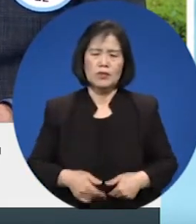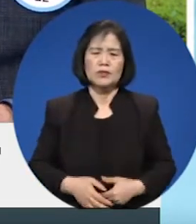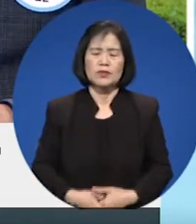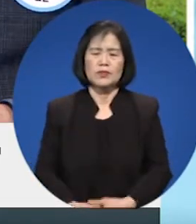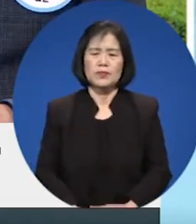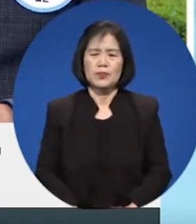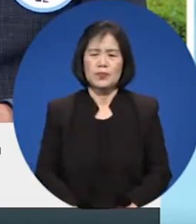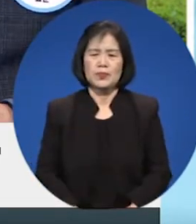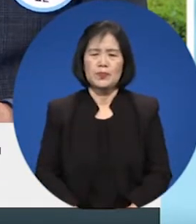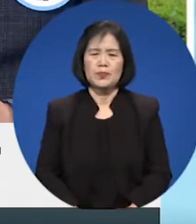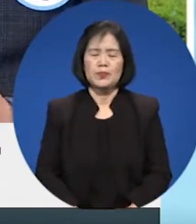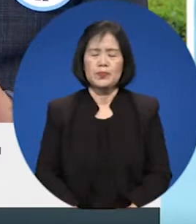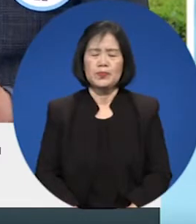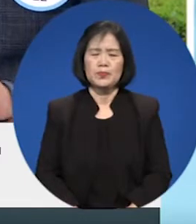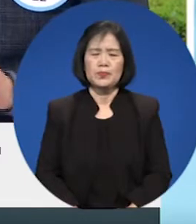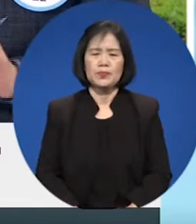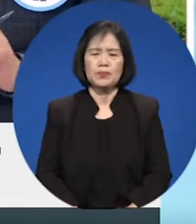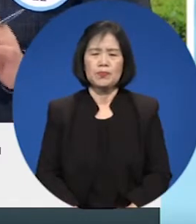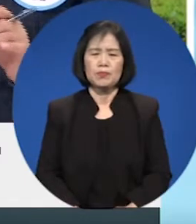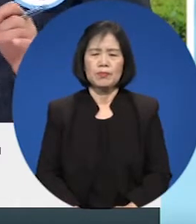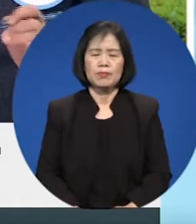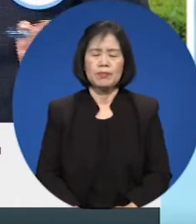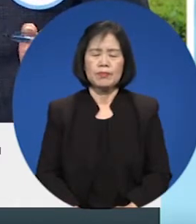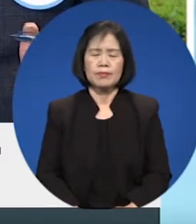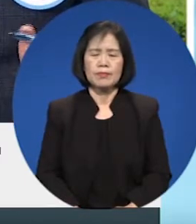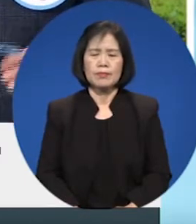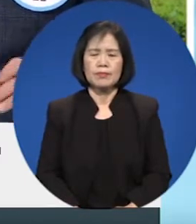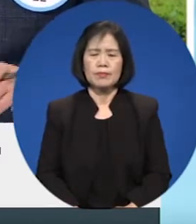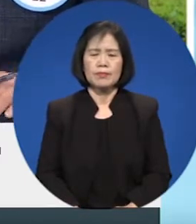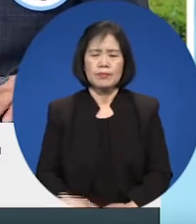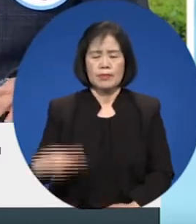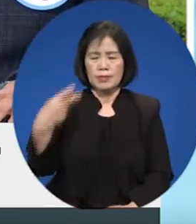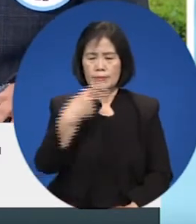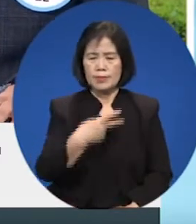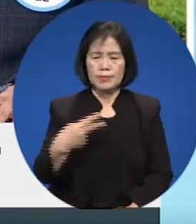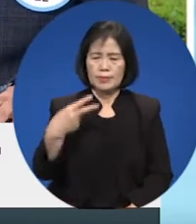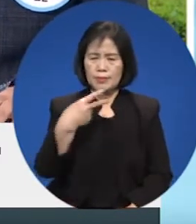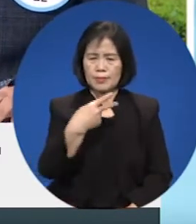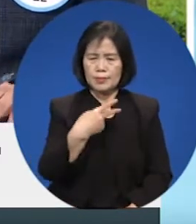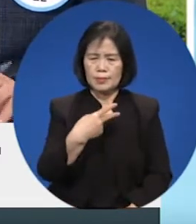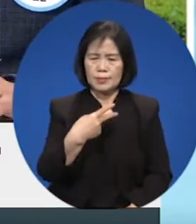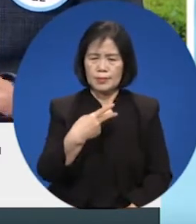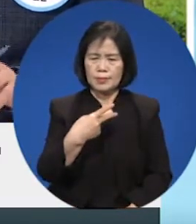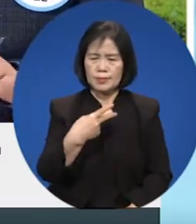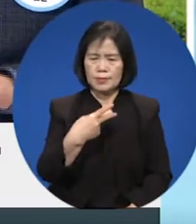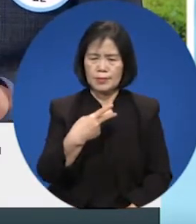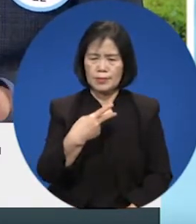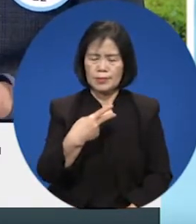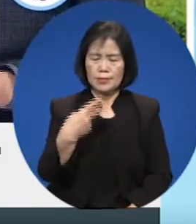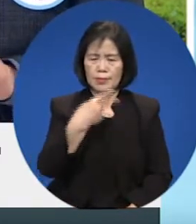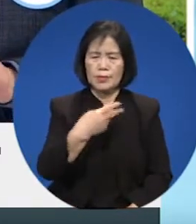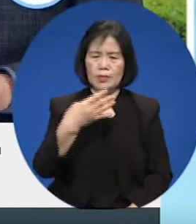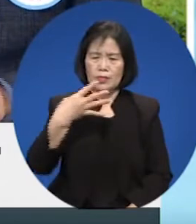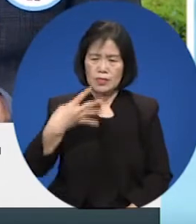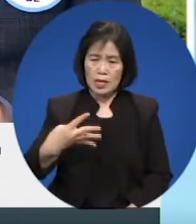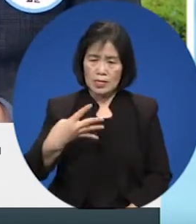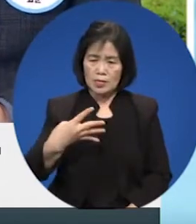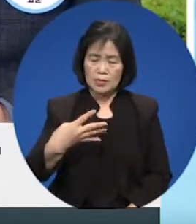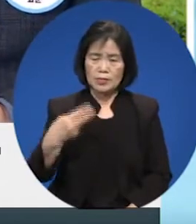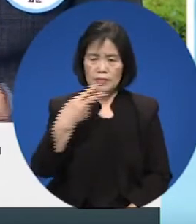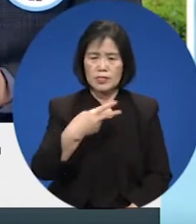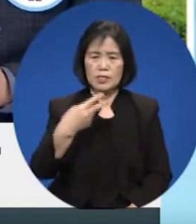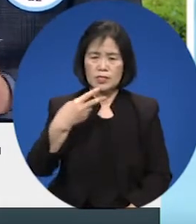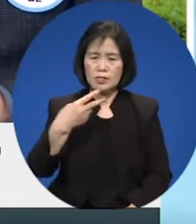부분이 될 거고요 뭐 우리가 이제 2000 어 당시가 2000 4년 돈과 이제 농지법